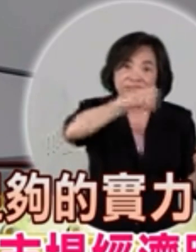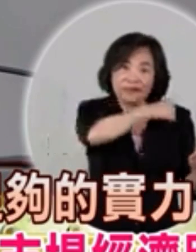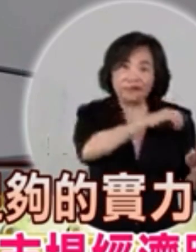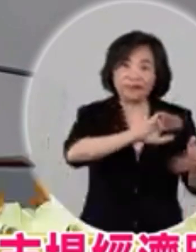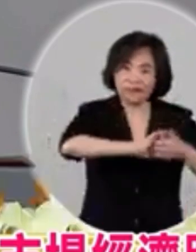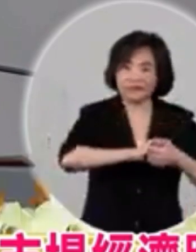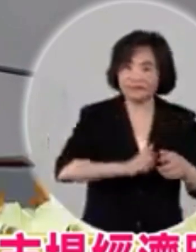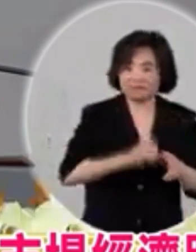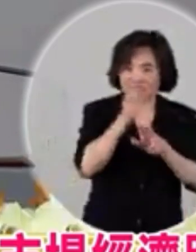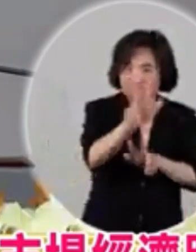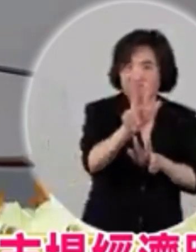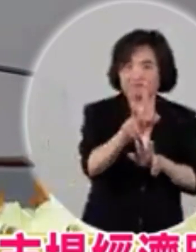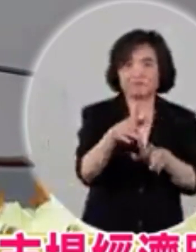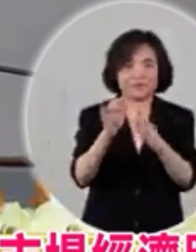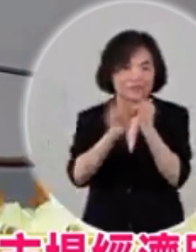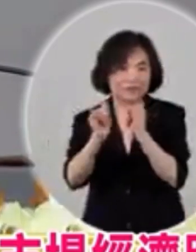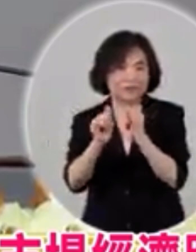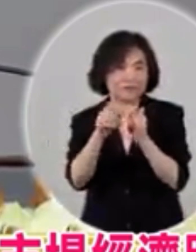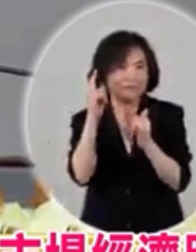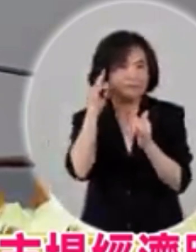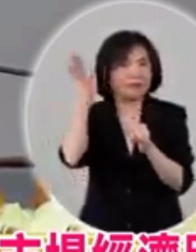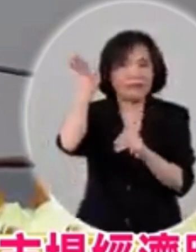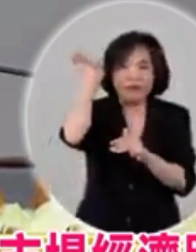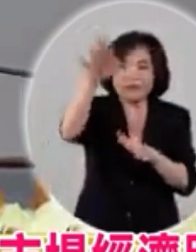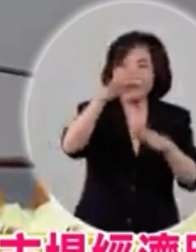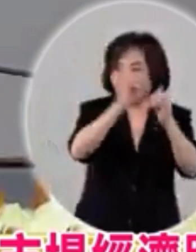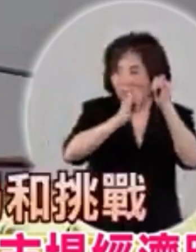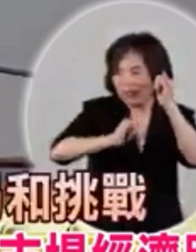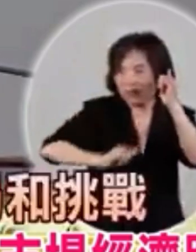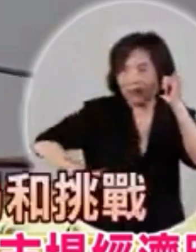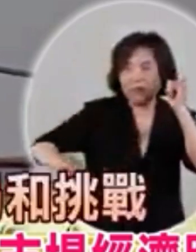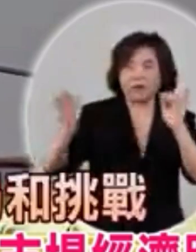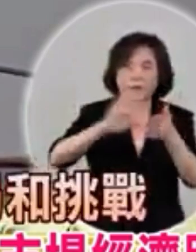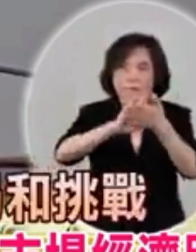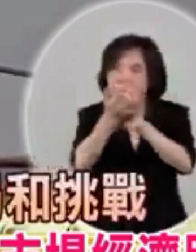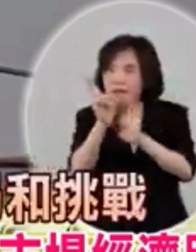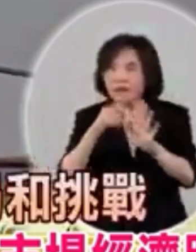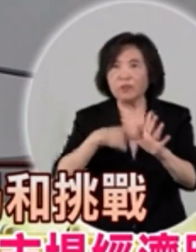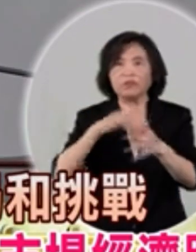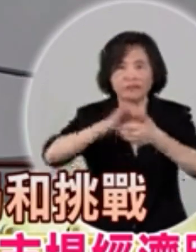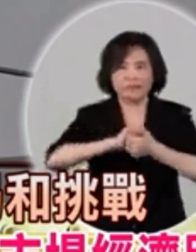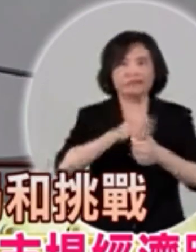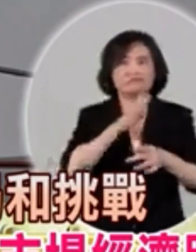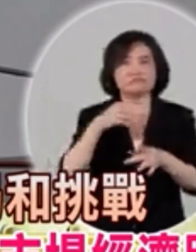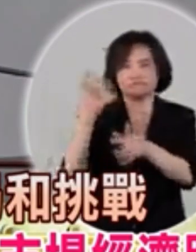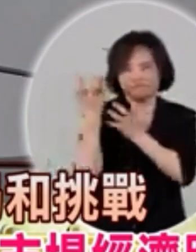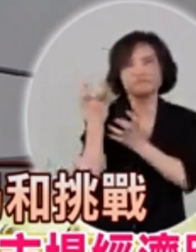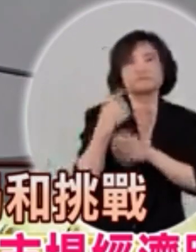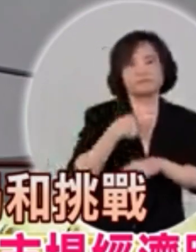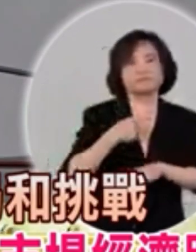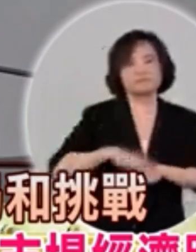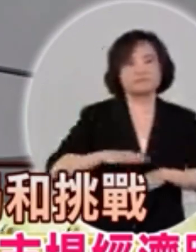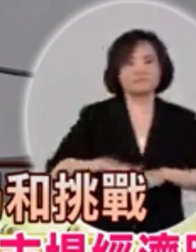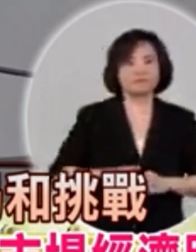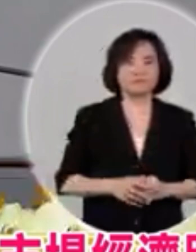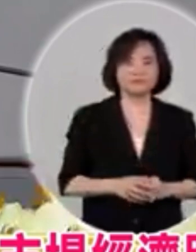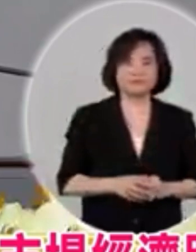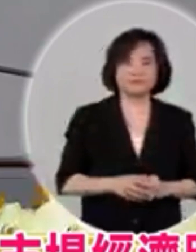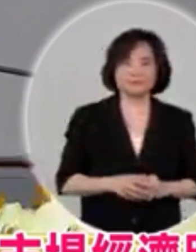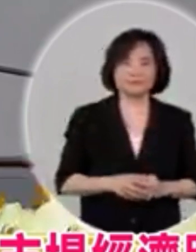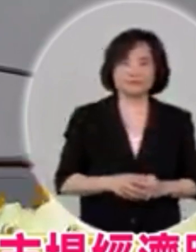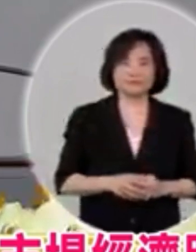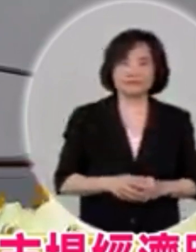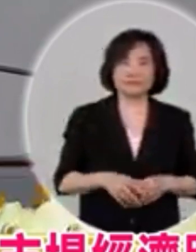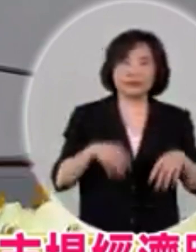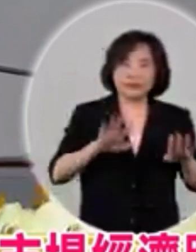有稳定的社会，迎向下一个阶段的变局和挑战。我们必